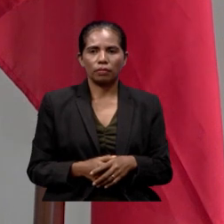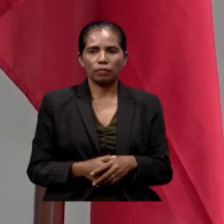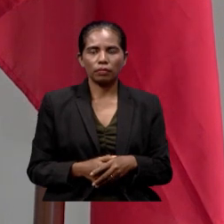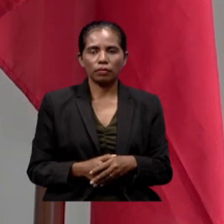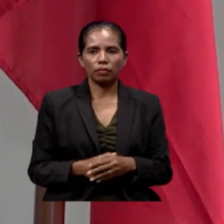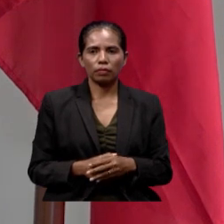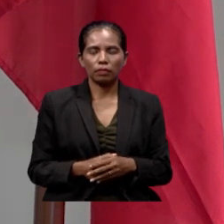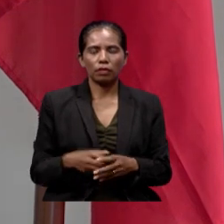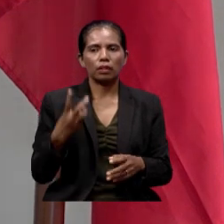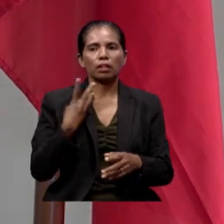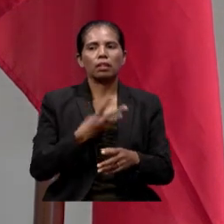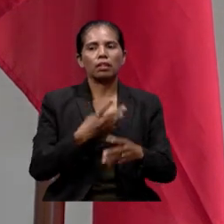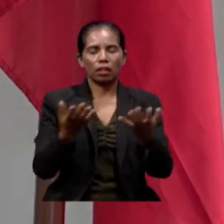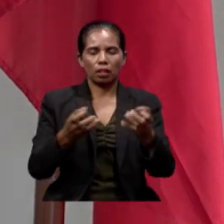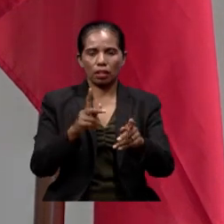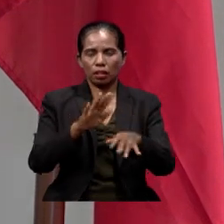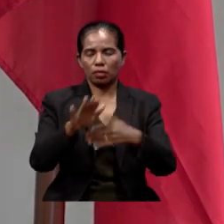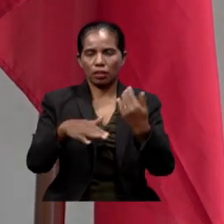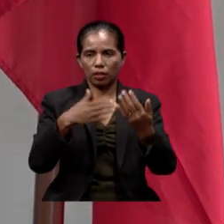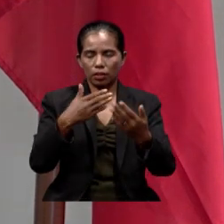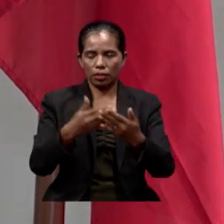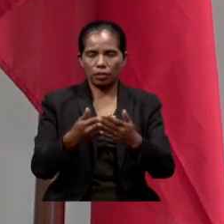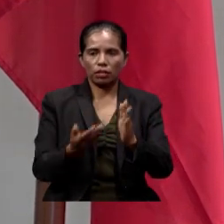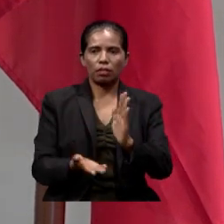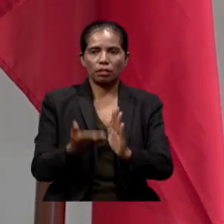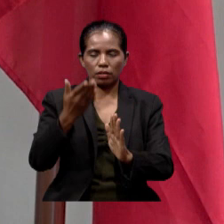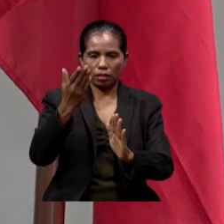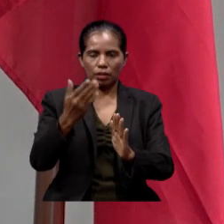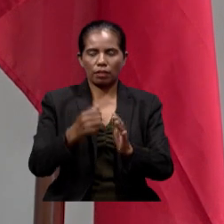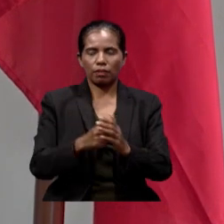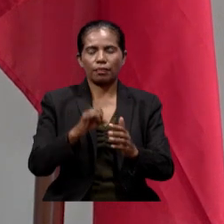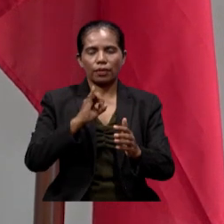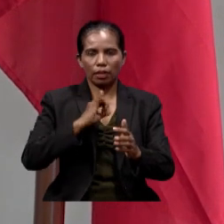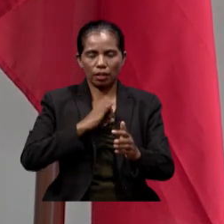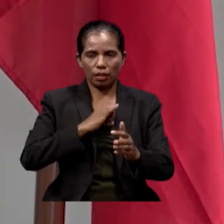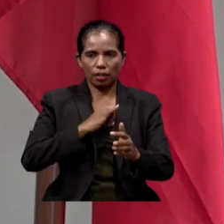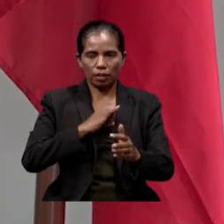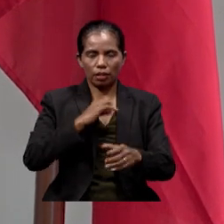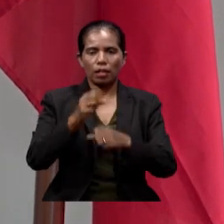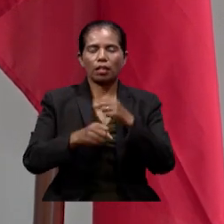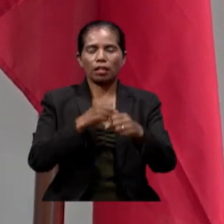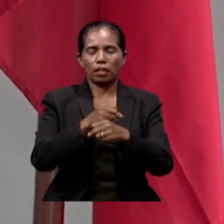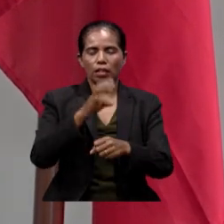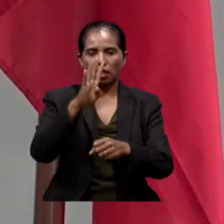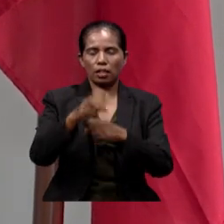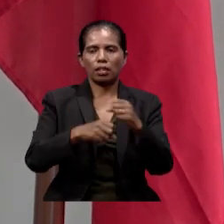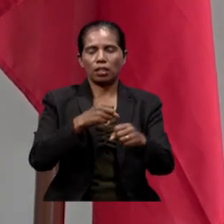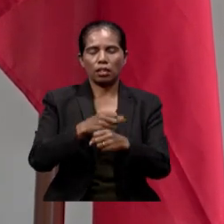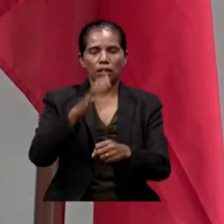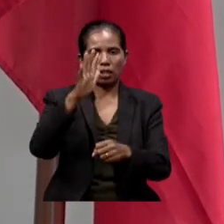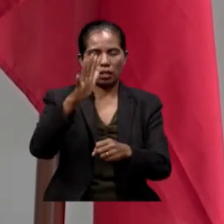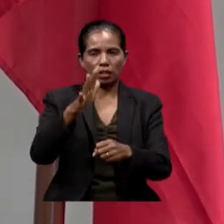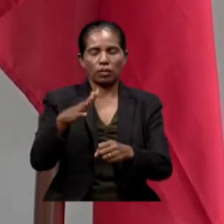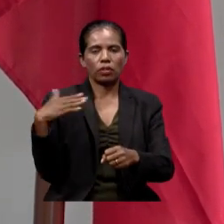Level kita cara kimi hutu atau sai, au espera etina hati na lima itu setor privado jovens